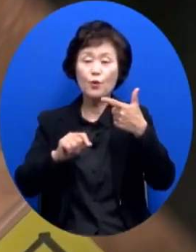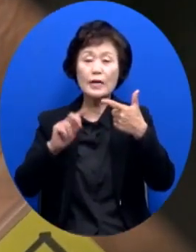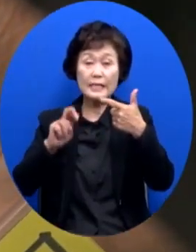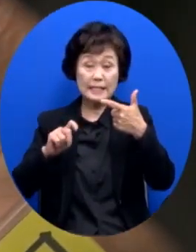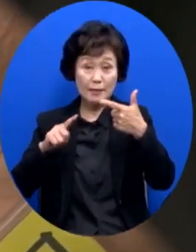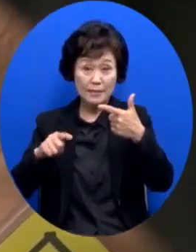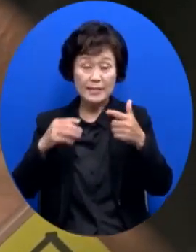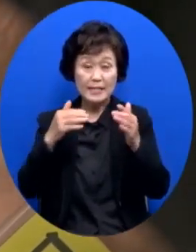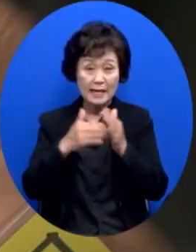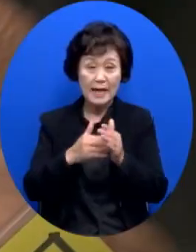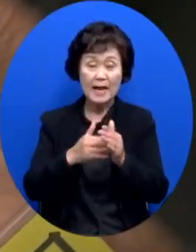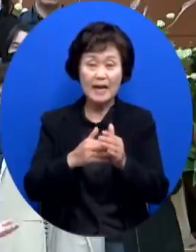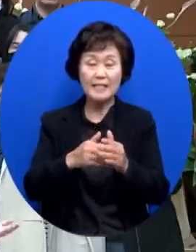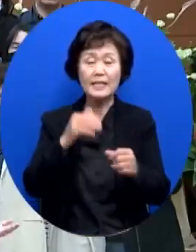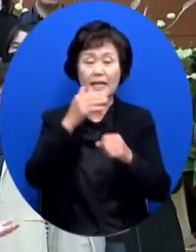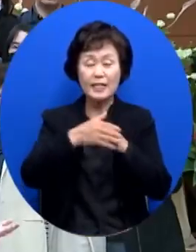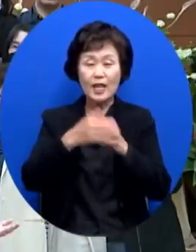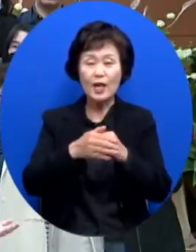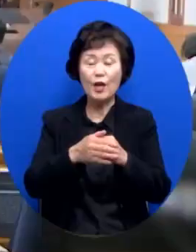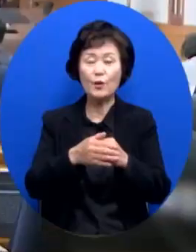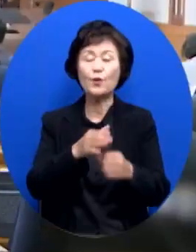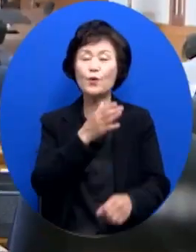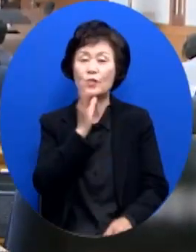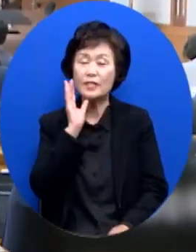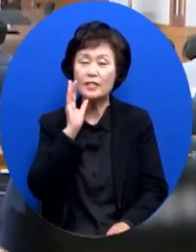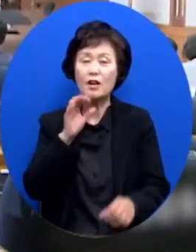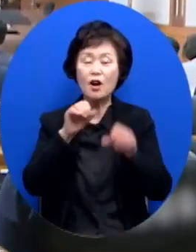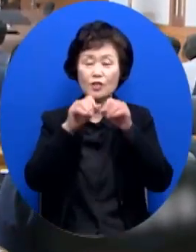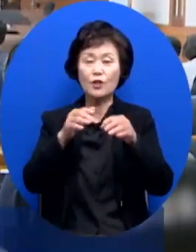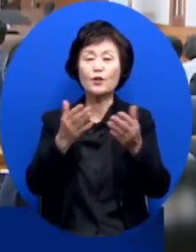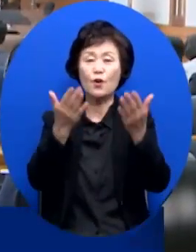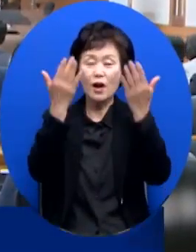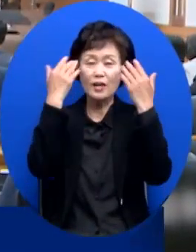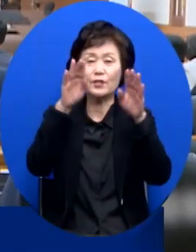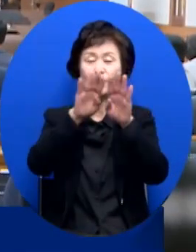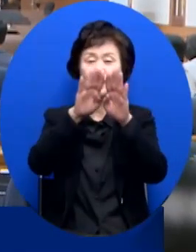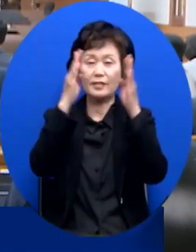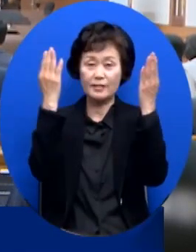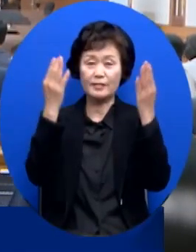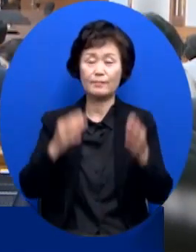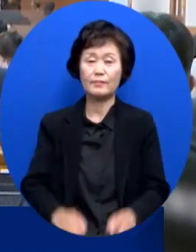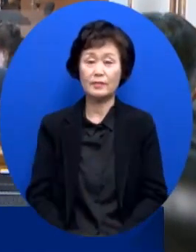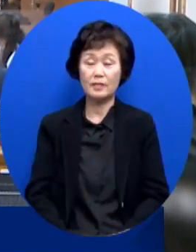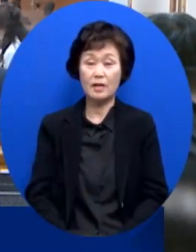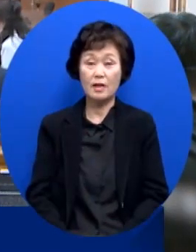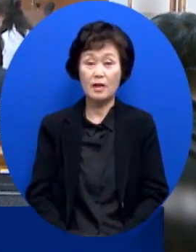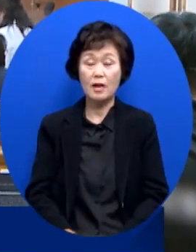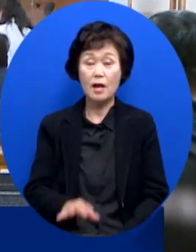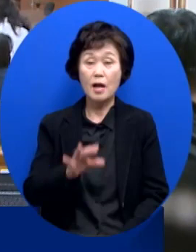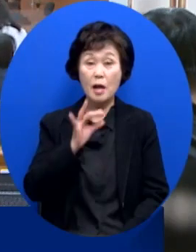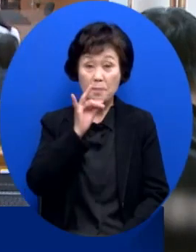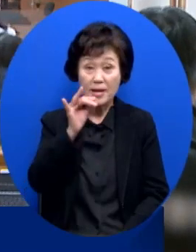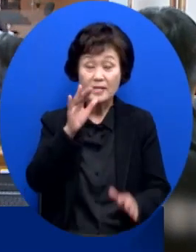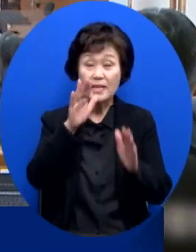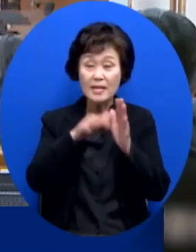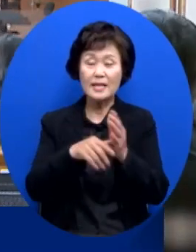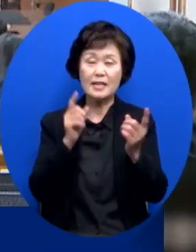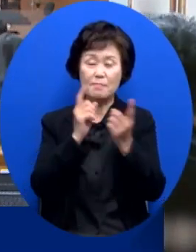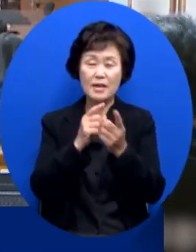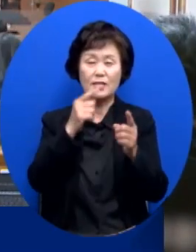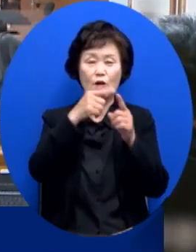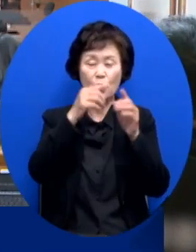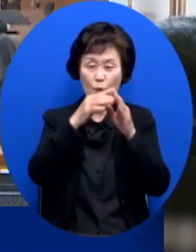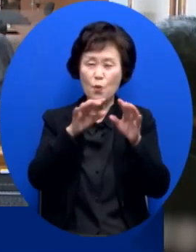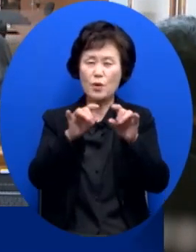경북 시니어 선교학교를 열었습니다. 100세 시대를 맞이해서 지금 교회마다 시니어들이 넘쳐나고